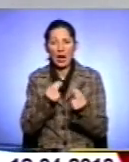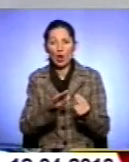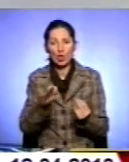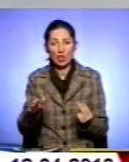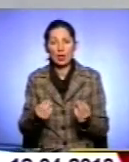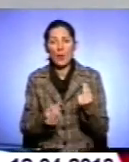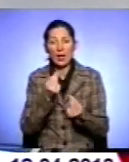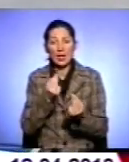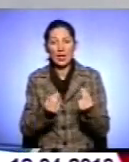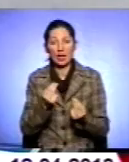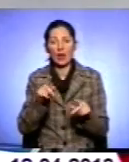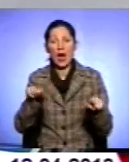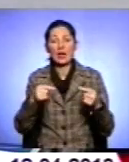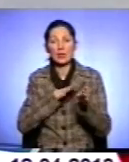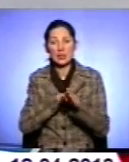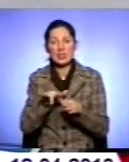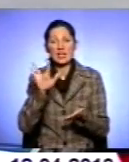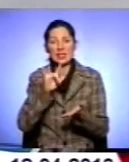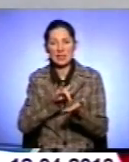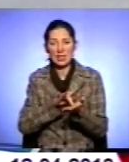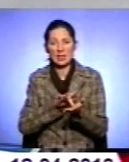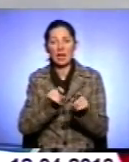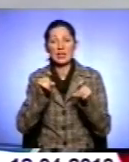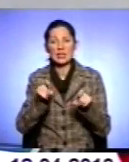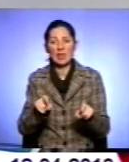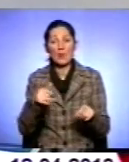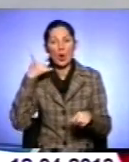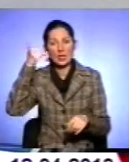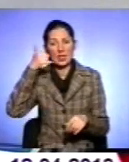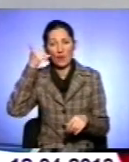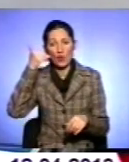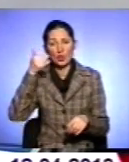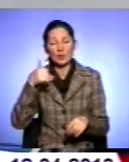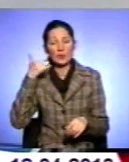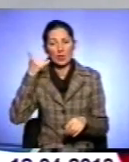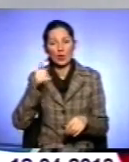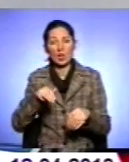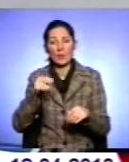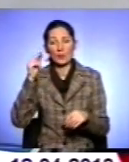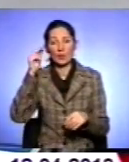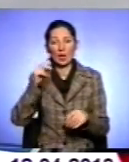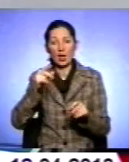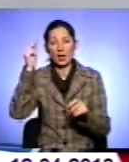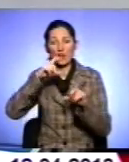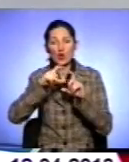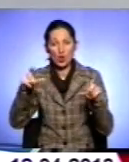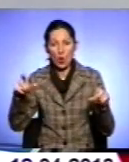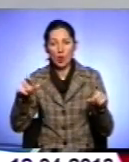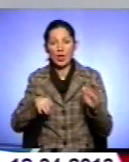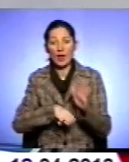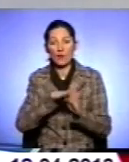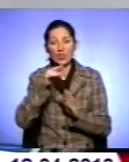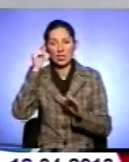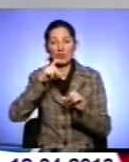в реабілітаційні центри, сідаємо на телефони і телефонуємо в загальноосвітні заклади, вищі